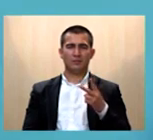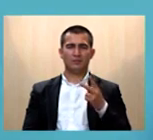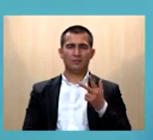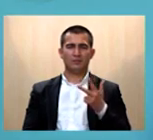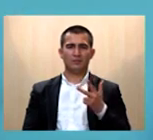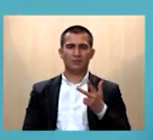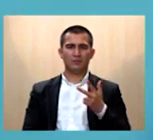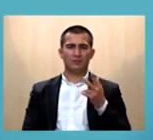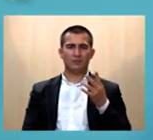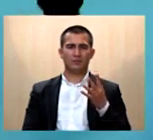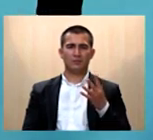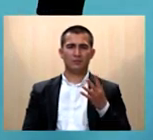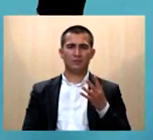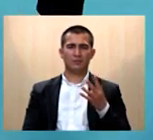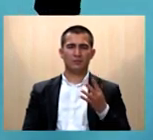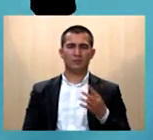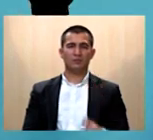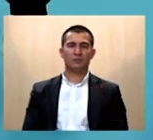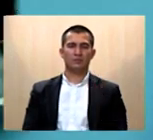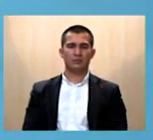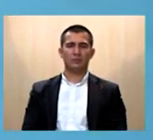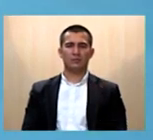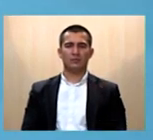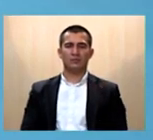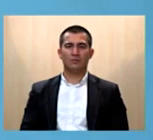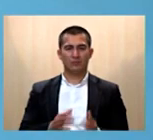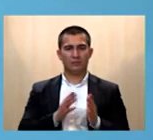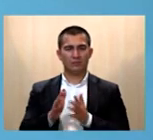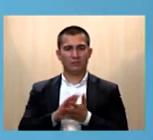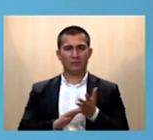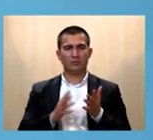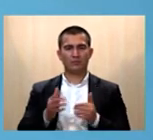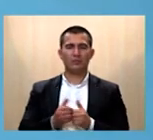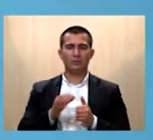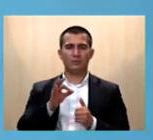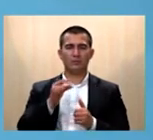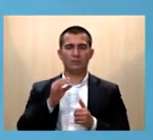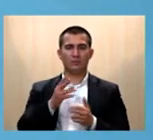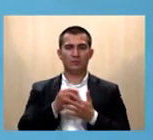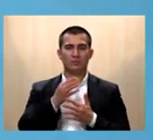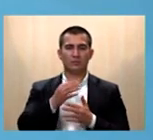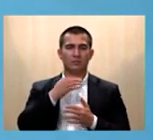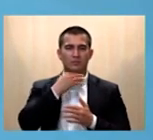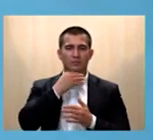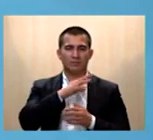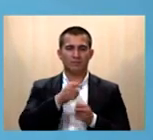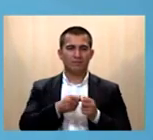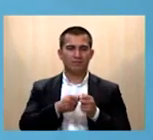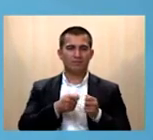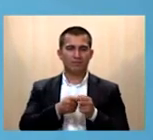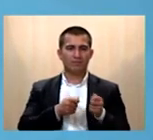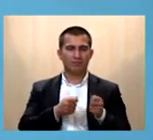2 3 4 Endi oyoq mushaklarini cho'zish mashqlarimizni bajarib olamiz.